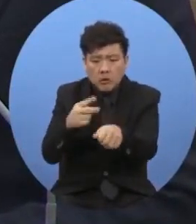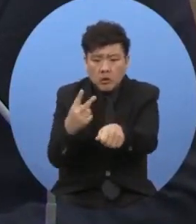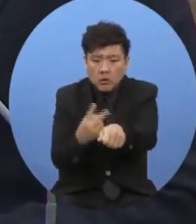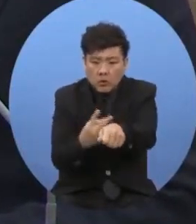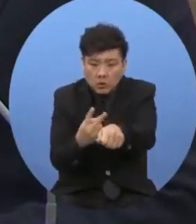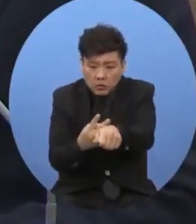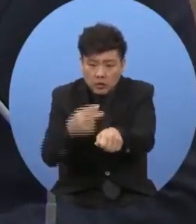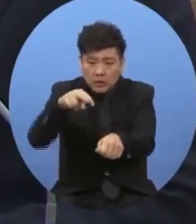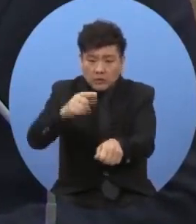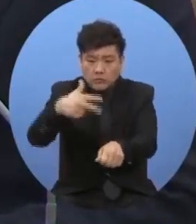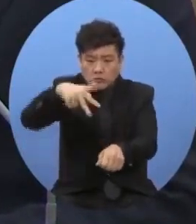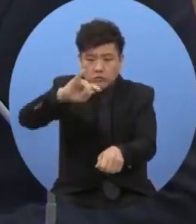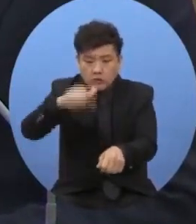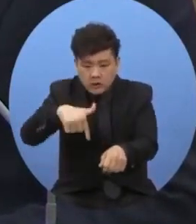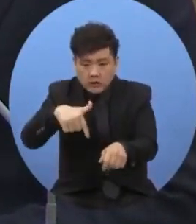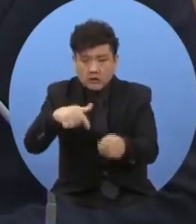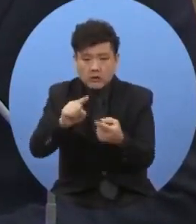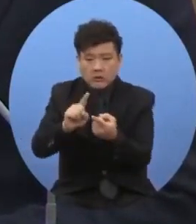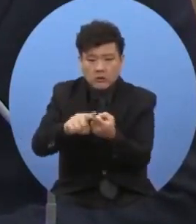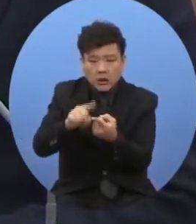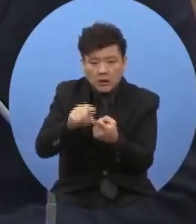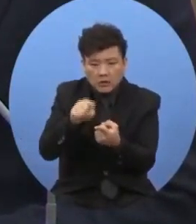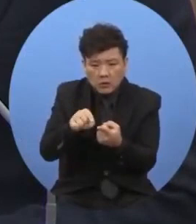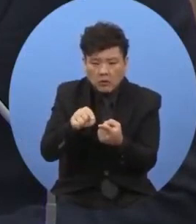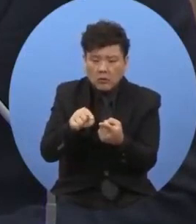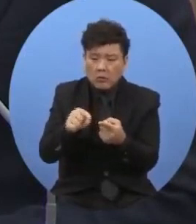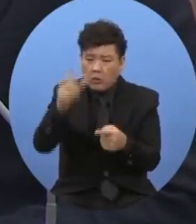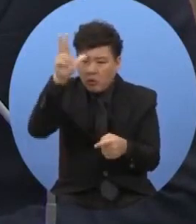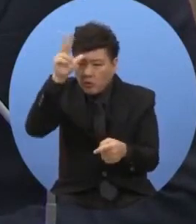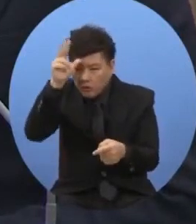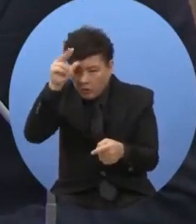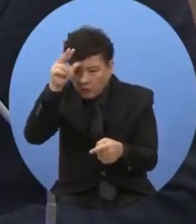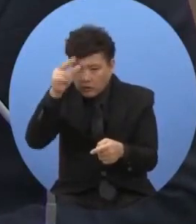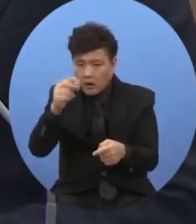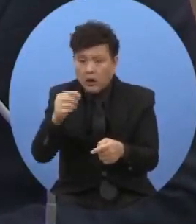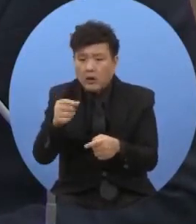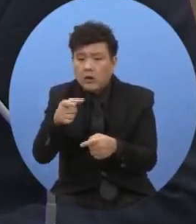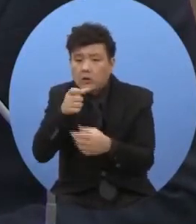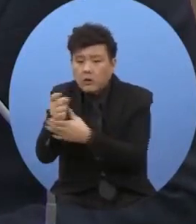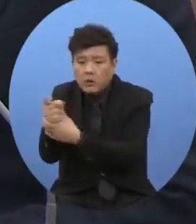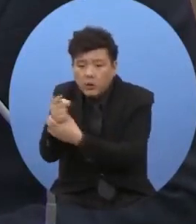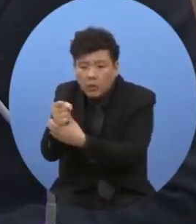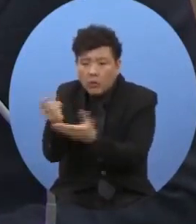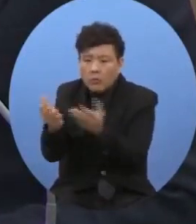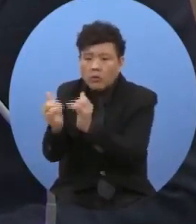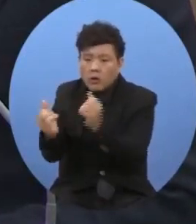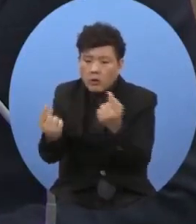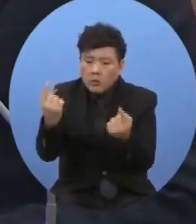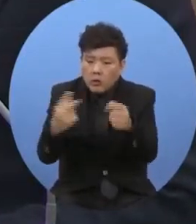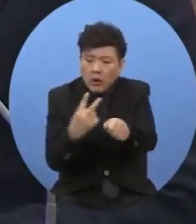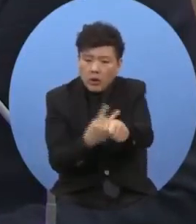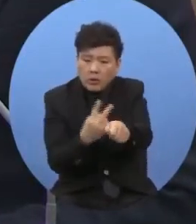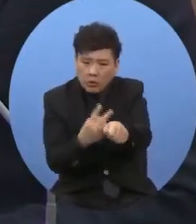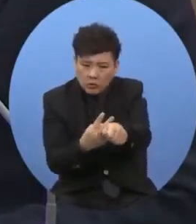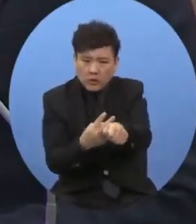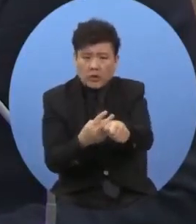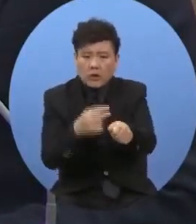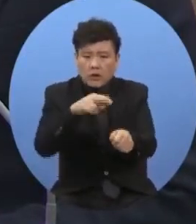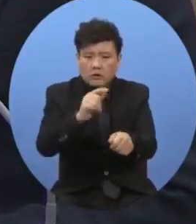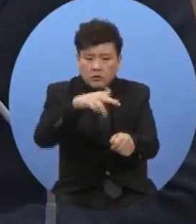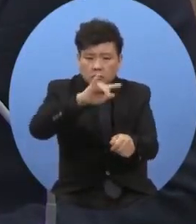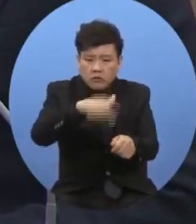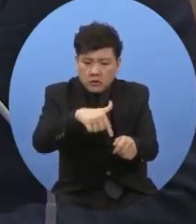경우에는 경찰관이나 소방관과 달리 좀 어려운 점이 많은 걸로 알고 있습니다. 어떻게 저는 전망하세요? 서희초 사건 이후에 교사의 순직에 대한